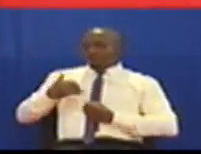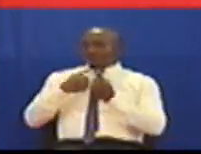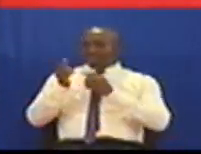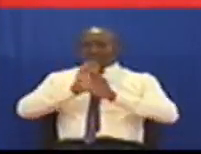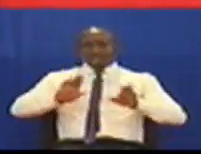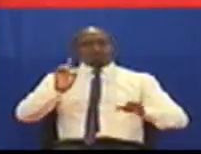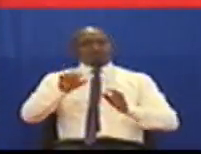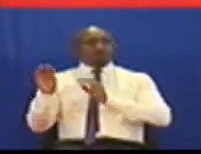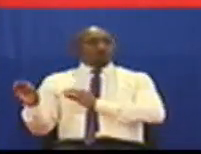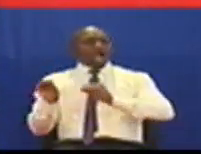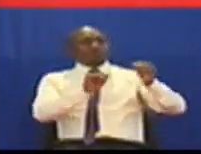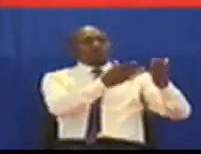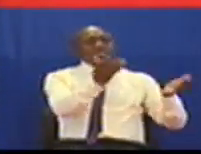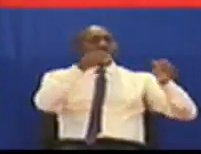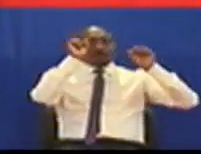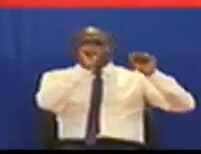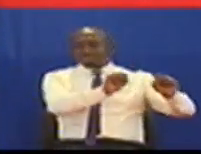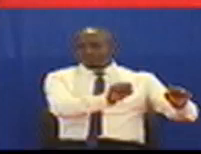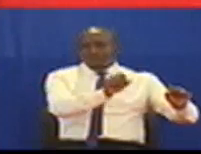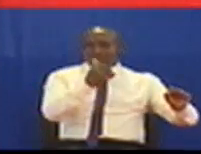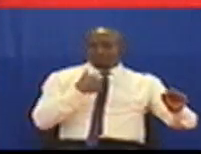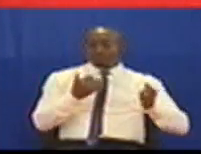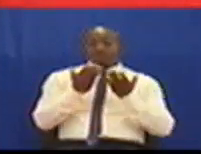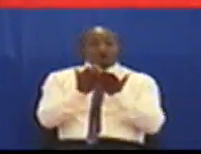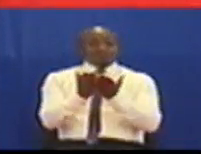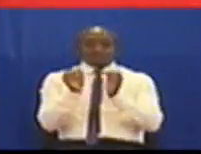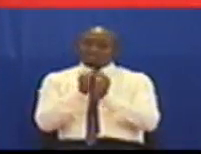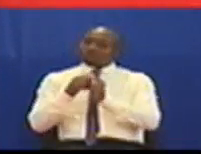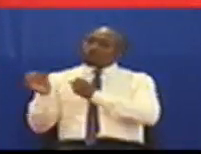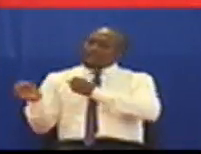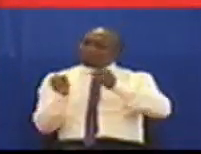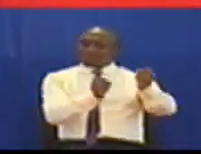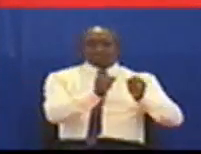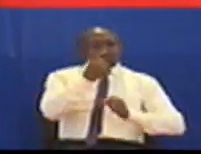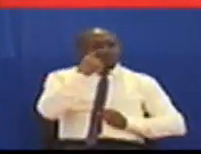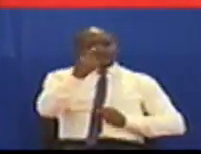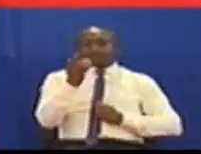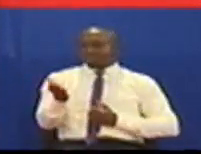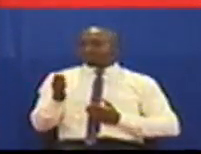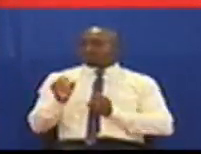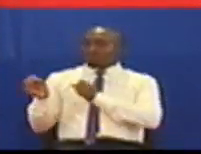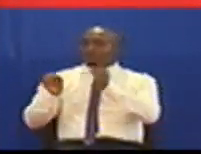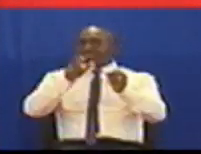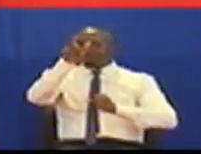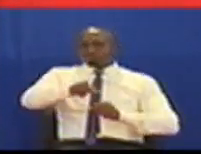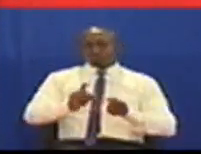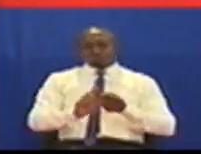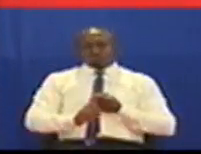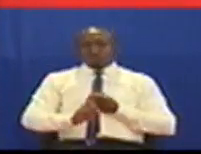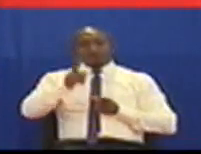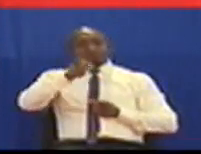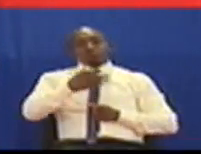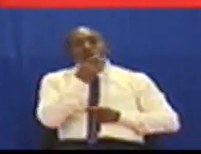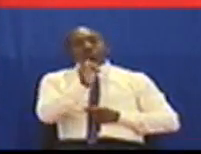uhamisho mwingine kwa kweli ni wa lazima. Mimi ningeomba swala la uhamisho kwa wafanyakazi liangaliwe. Kwa mfano mtu mume wake amestaafu,